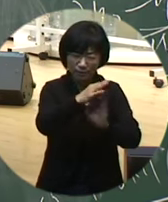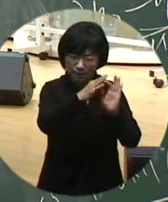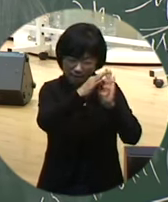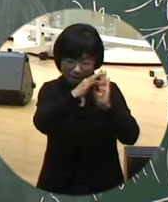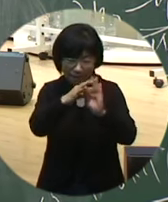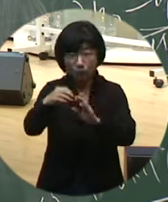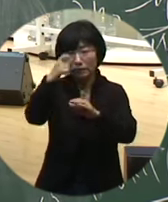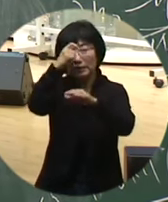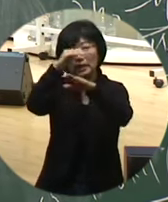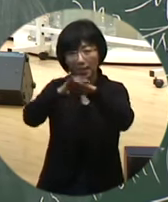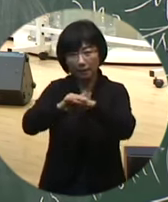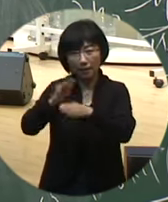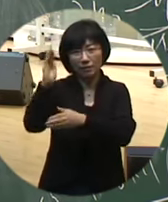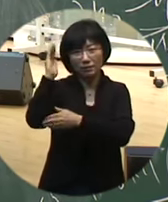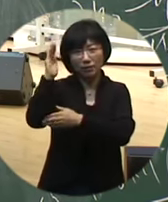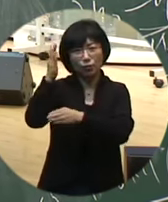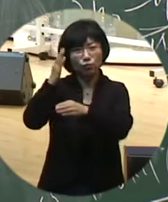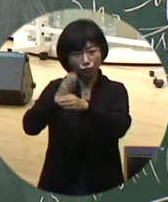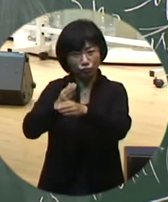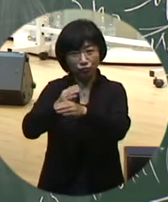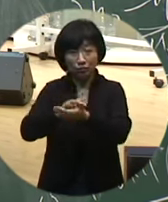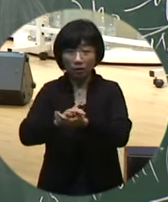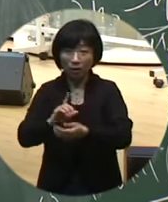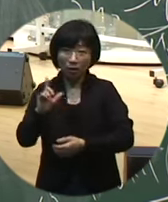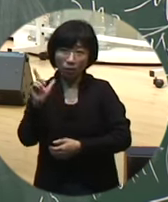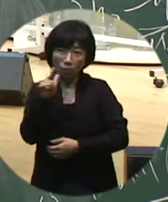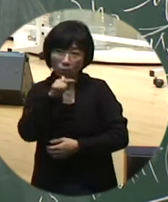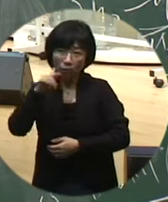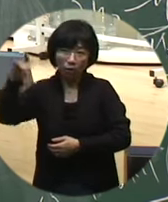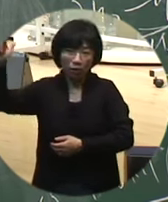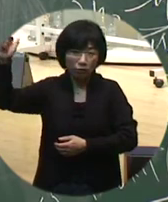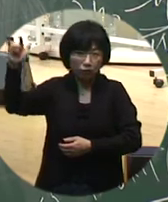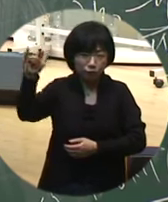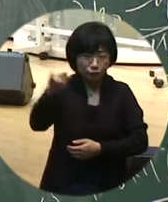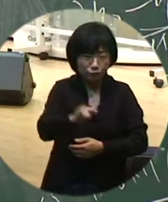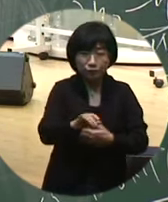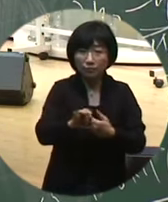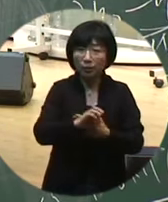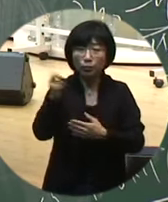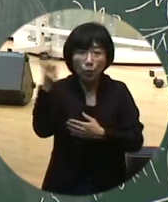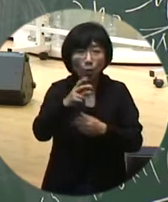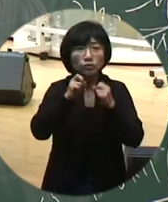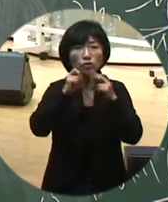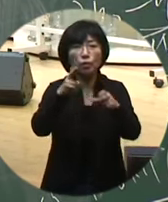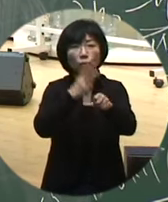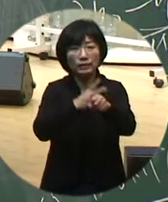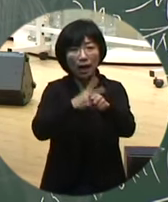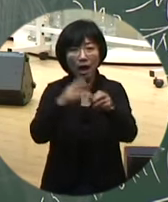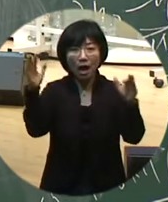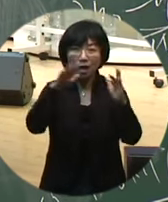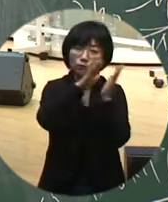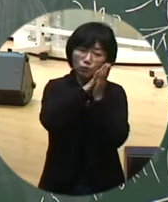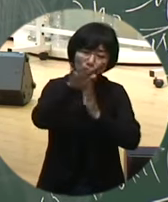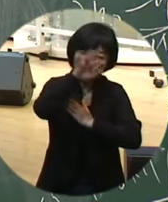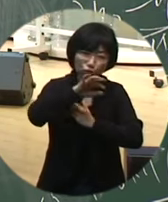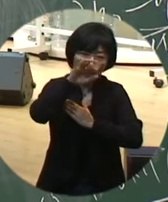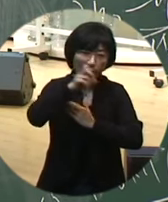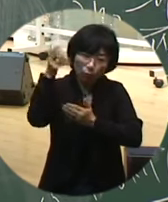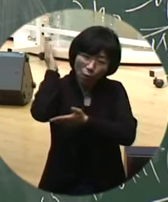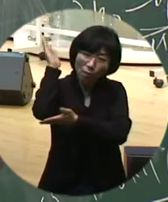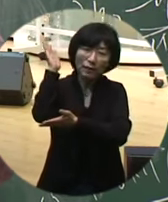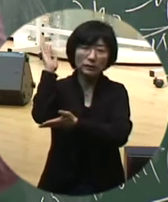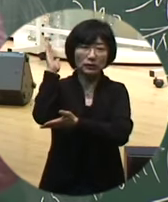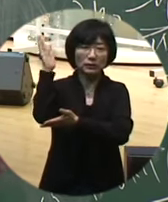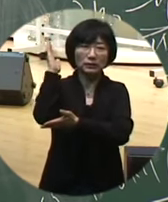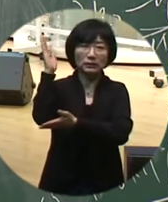leading conferences. 이번 월요일 날 들어오시면 또 화요일 날부터 선교사 합숙도 인도하시죠. When he comes back on Monday, starting from Tuesday, he